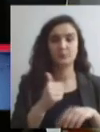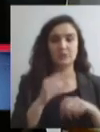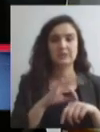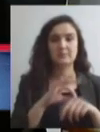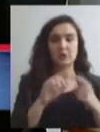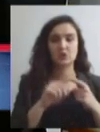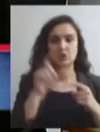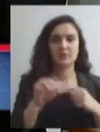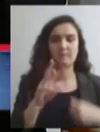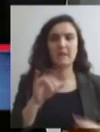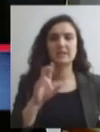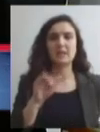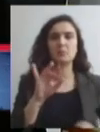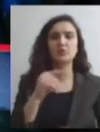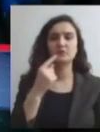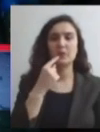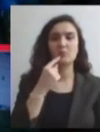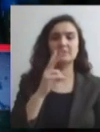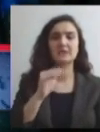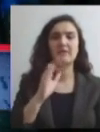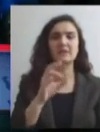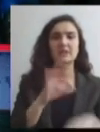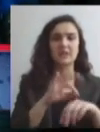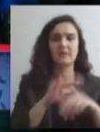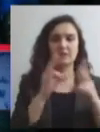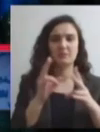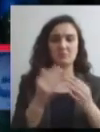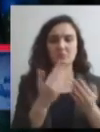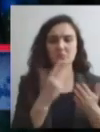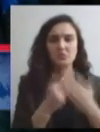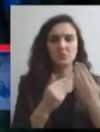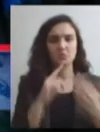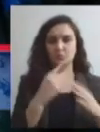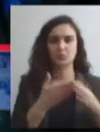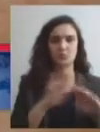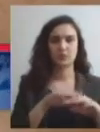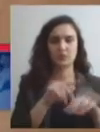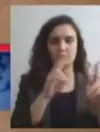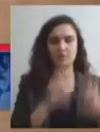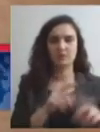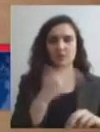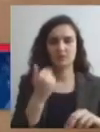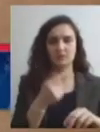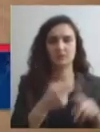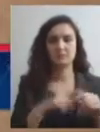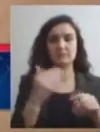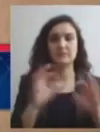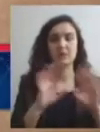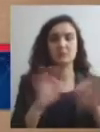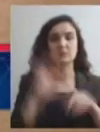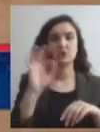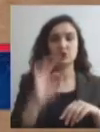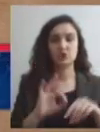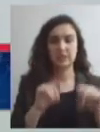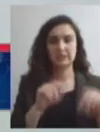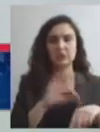მაია ბუწაშვილი განმარტავს, კავასაკის დაავადება სპეციფიურობიდან გამომდინარე რთულად სადიაგნოსტიკო არ არის. მისივე განმარტებით ხშირად აღნიშნული